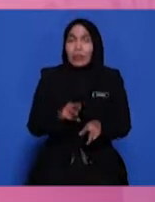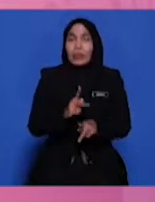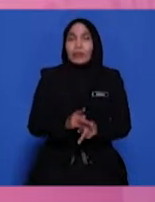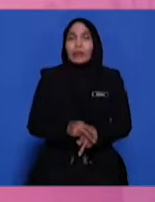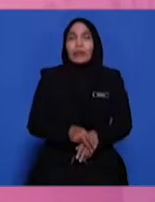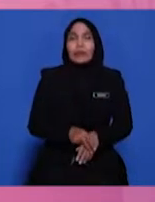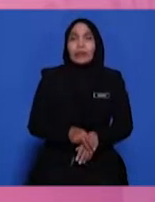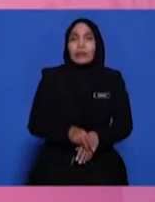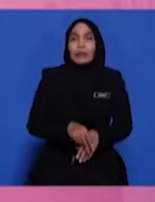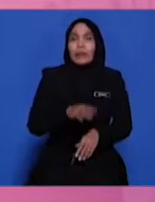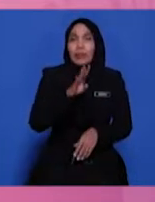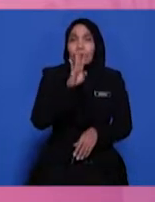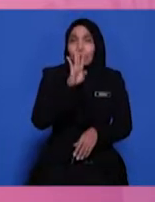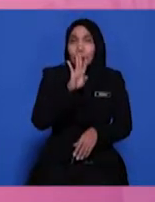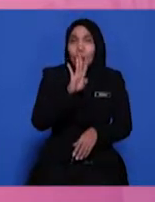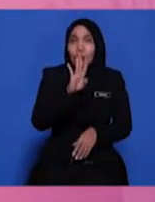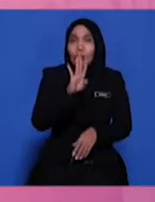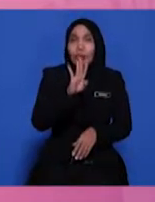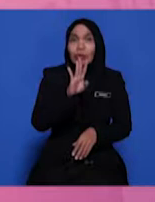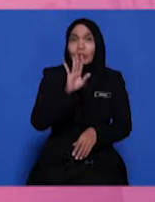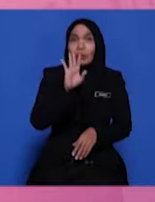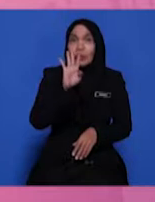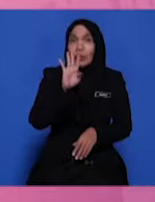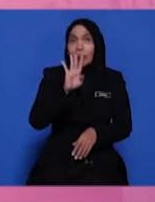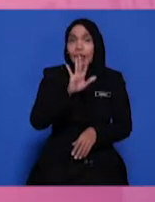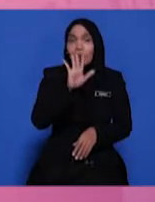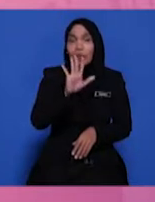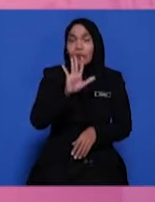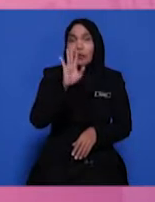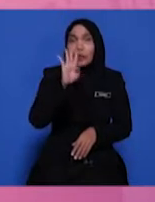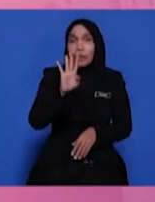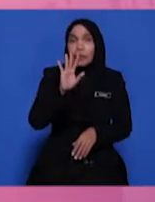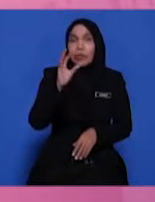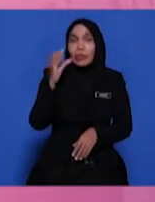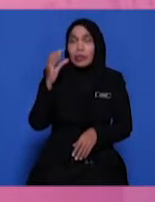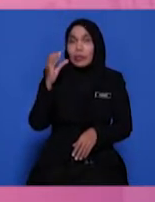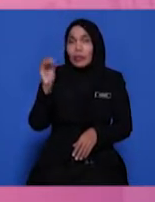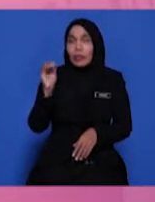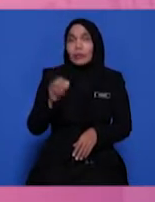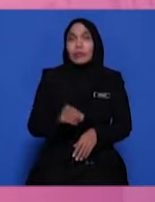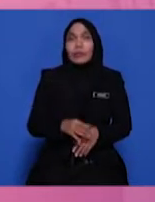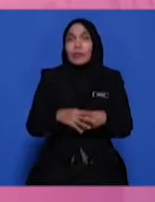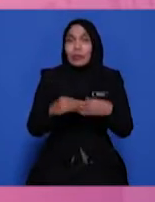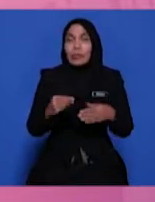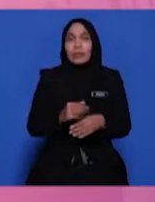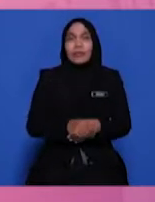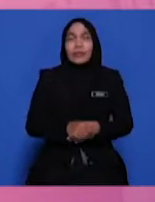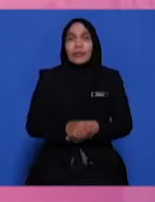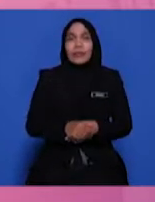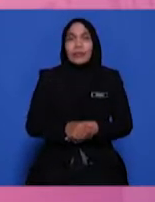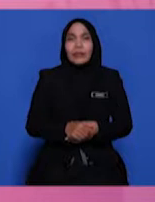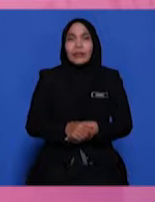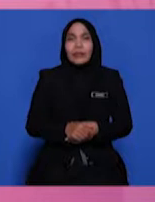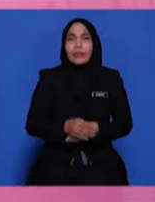RM50,400 bahagi dengan 6 darab 12 bulan, iaitu RM700 sebulan. Oleh